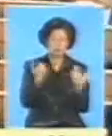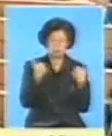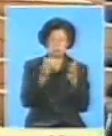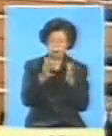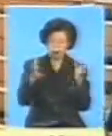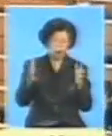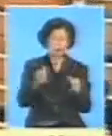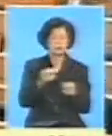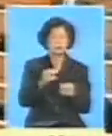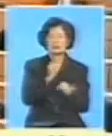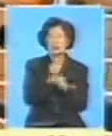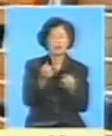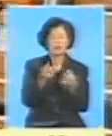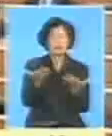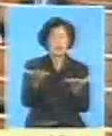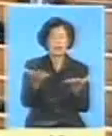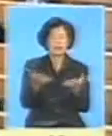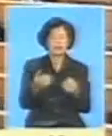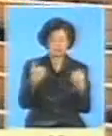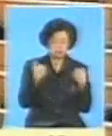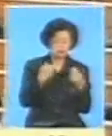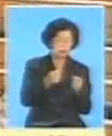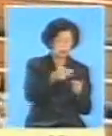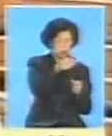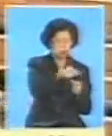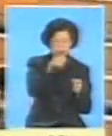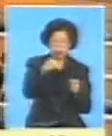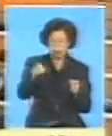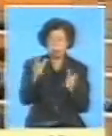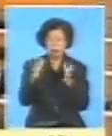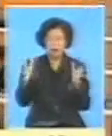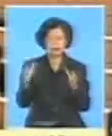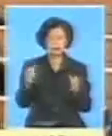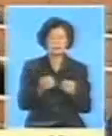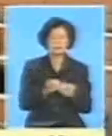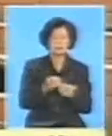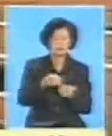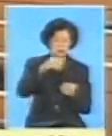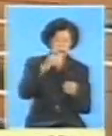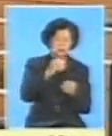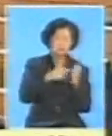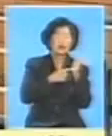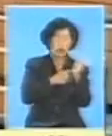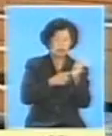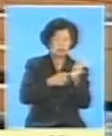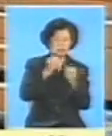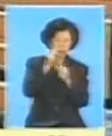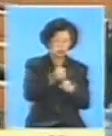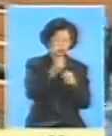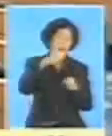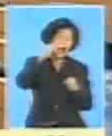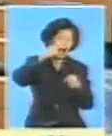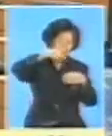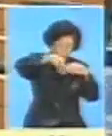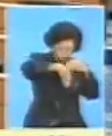ได้งบประมาณใช้ก็เบี้ยหัวแตกไปหมดไอ้นั่นก็มีไอ้นี่ก็มีนะขุดอะไรผมยกตัวอย่างขุดบ่อบาดาล